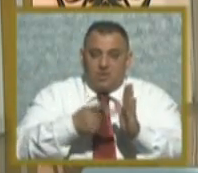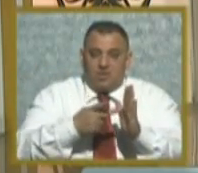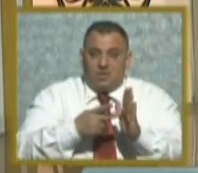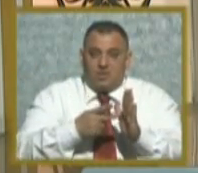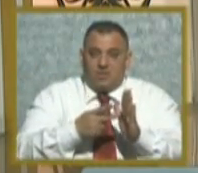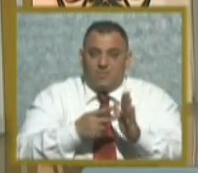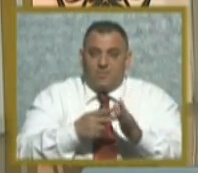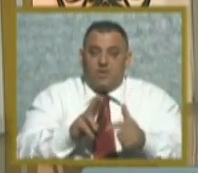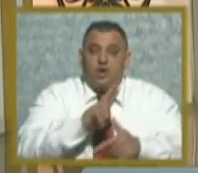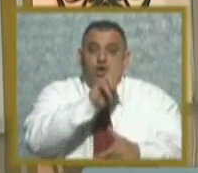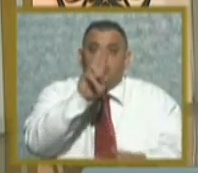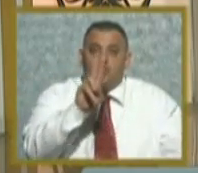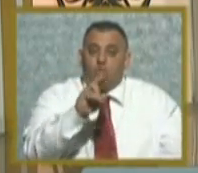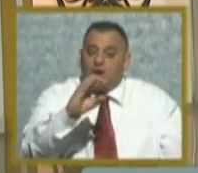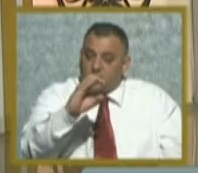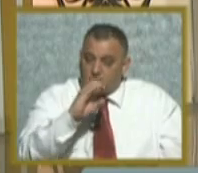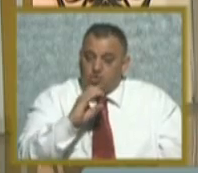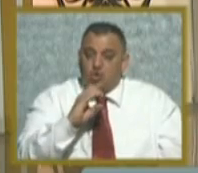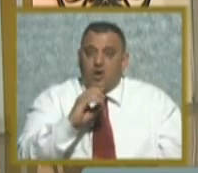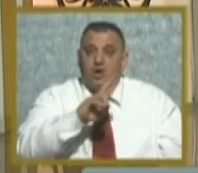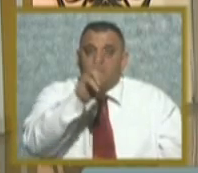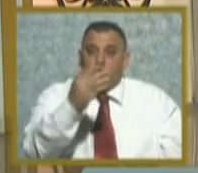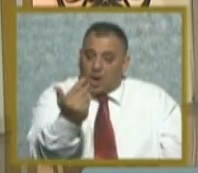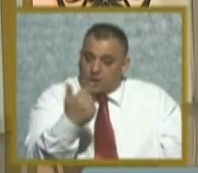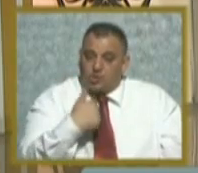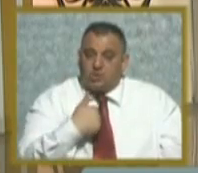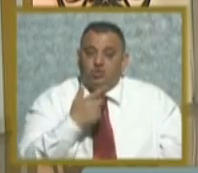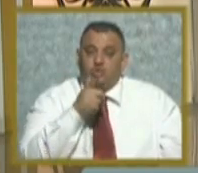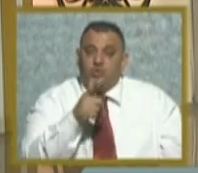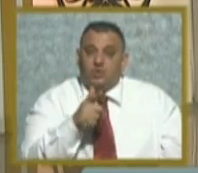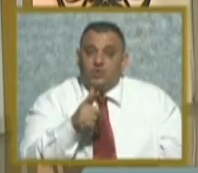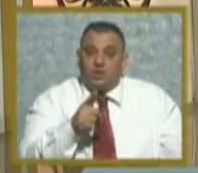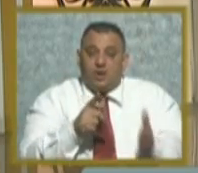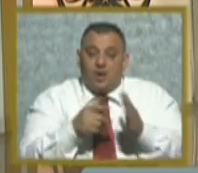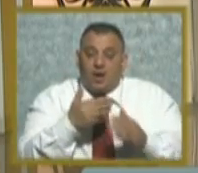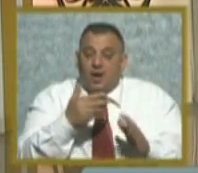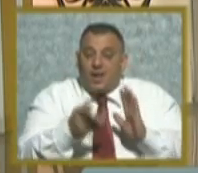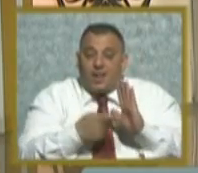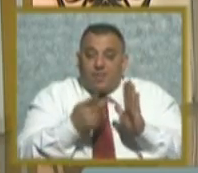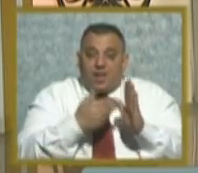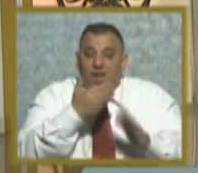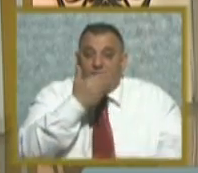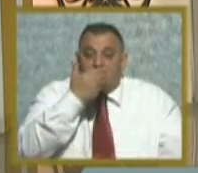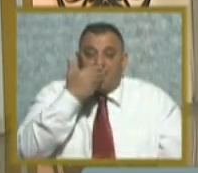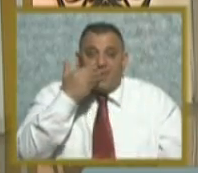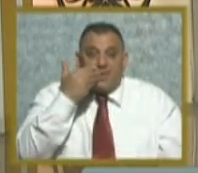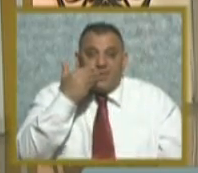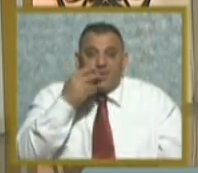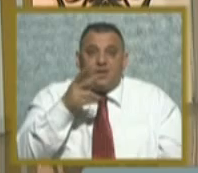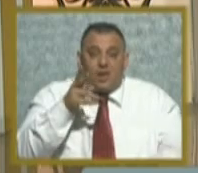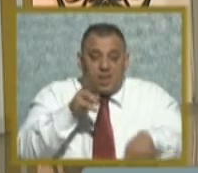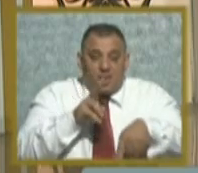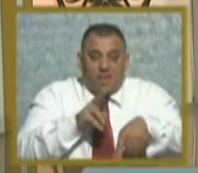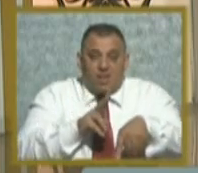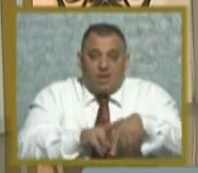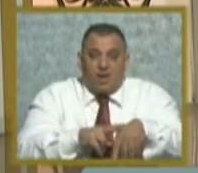سؤالك الان سؤالك ايش يا اخت ليمى؟ انت قضيتيها الحمد لله، ايش سؤالك؟ لما اقضي لا فينا تقولي لازم افطر